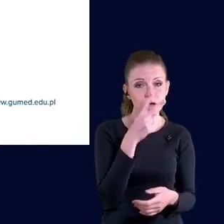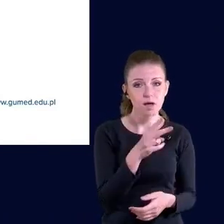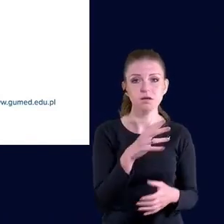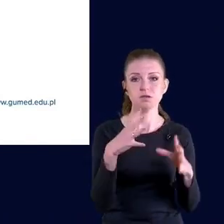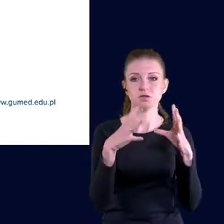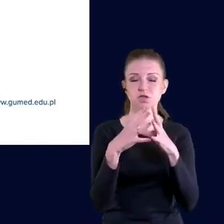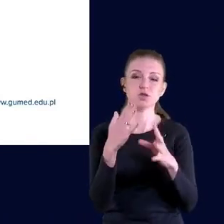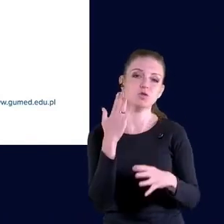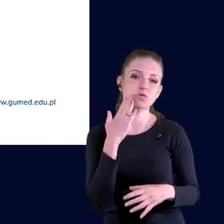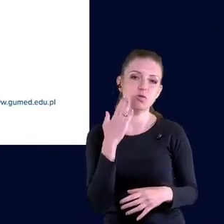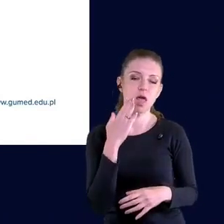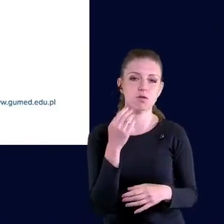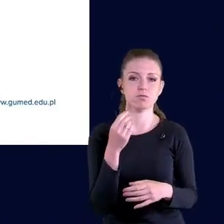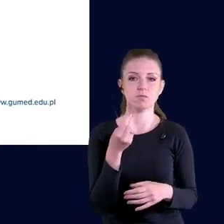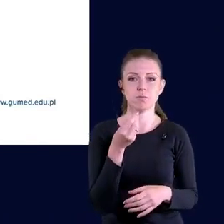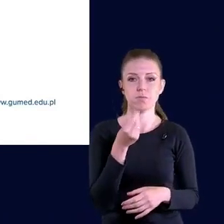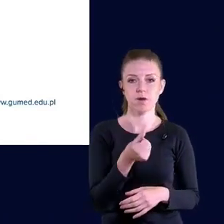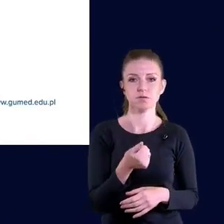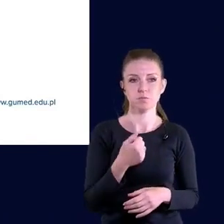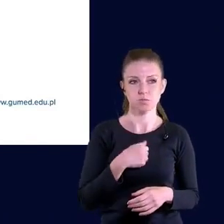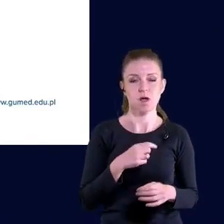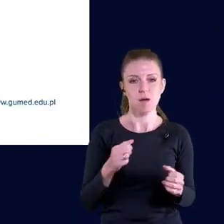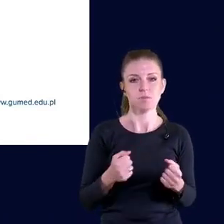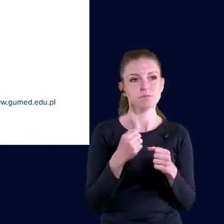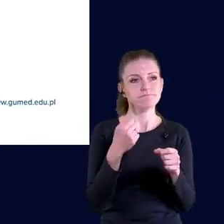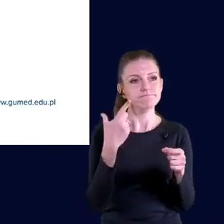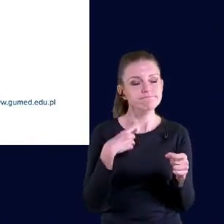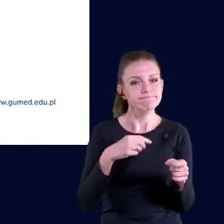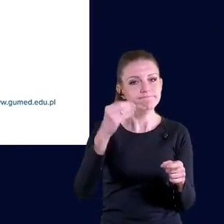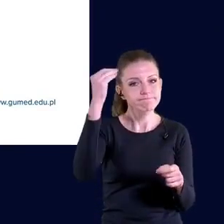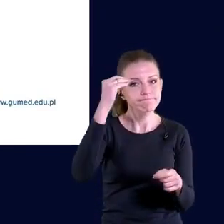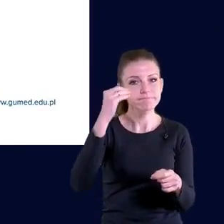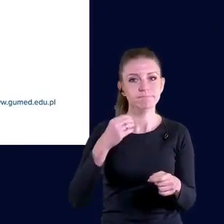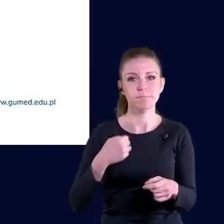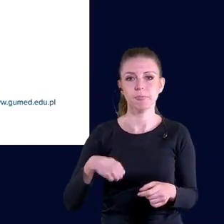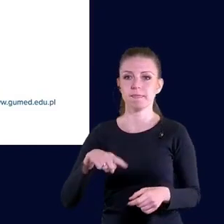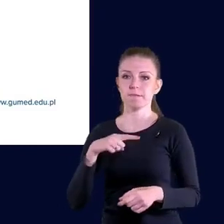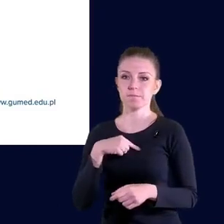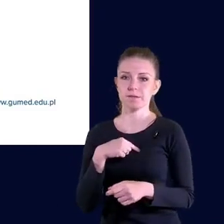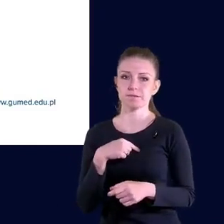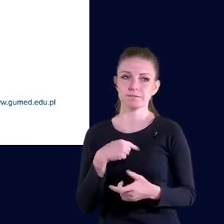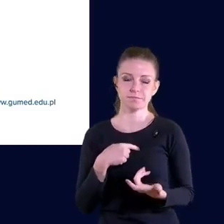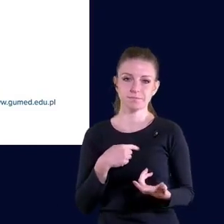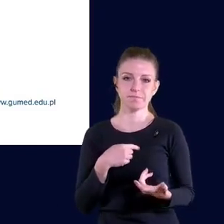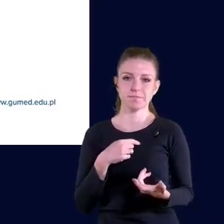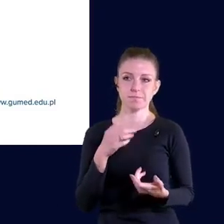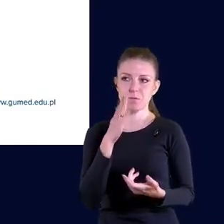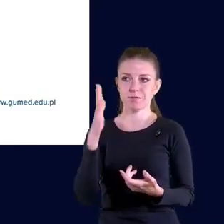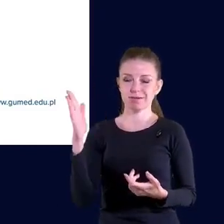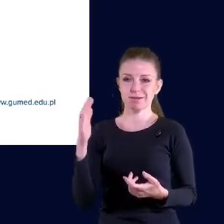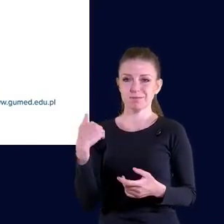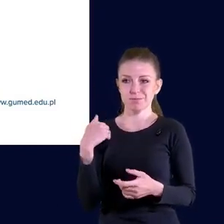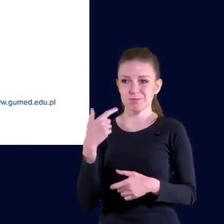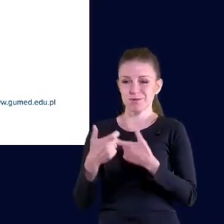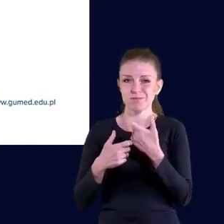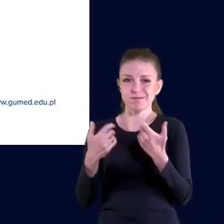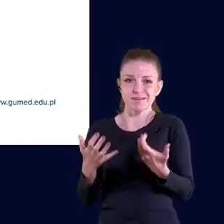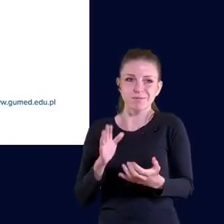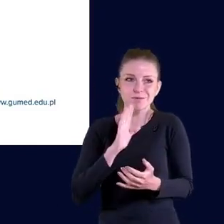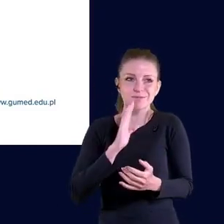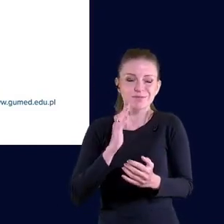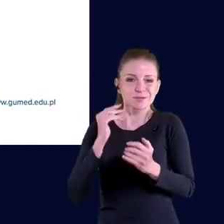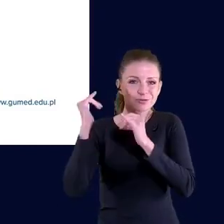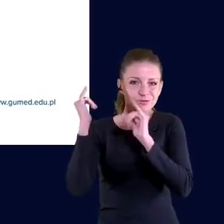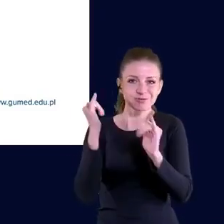takie coś kosztuje a Kraków Zrobiliśmy to w Szczytnej idei nich